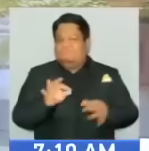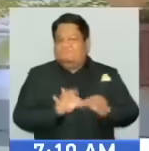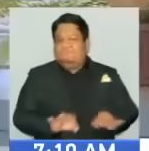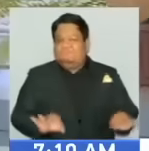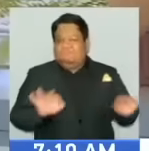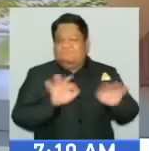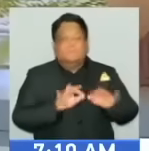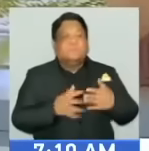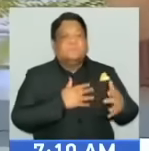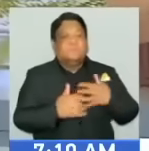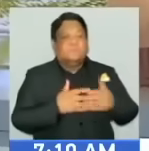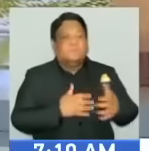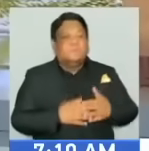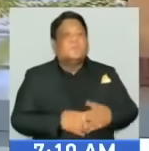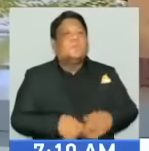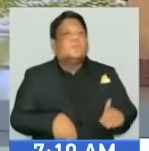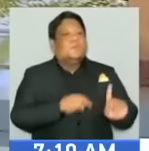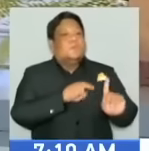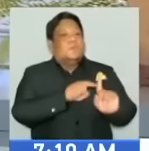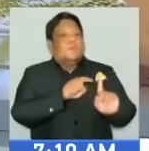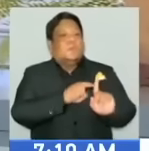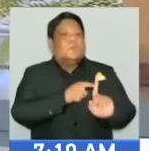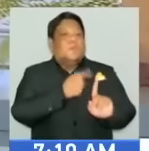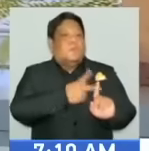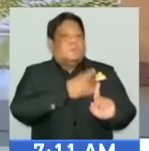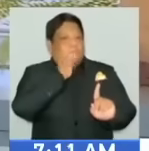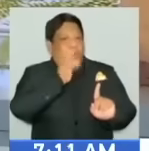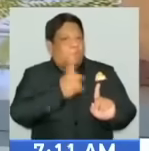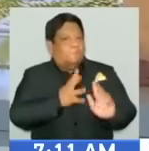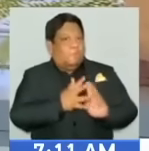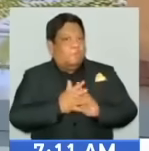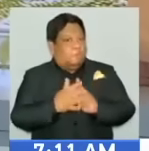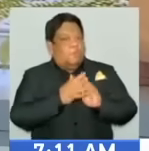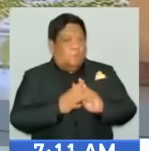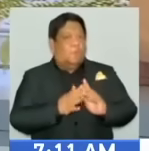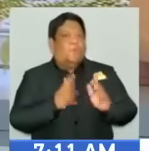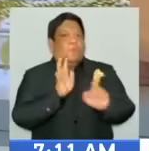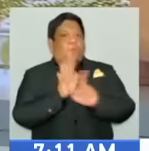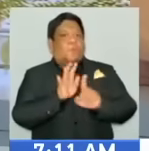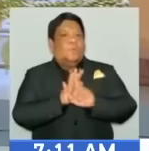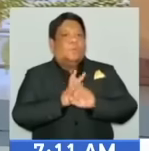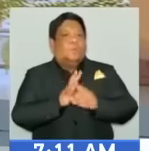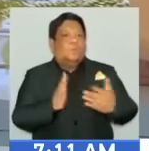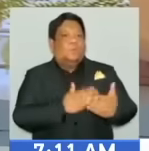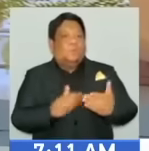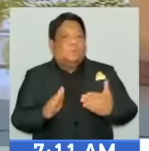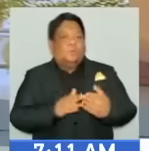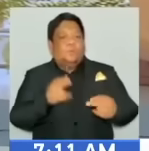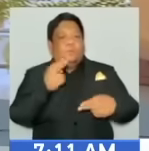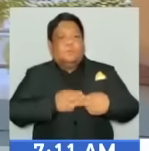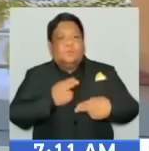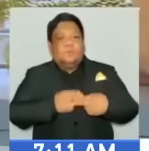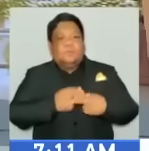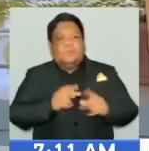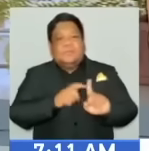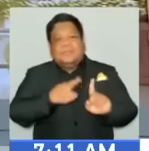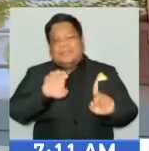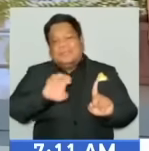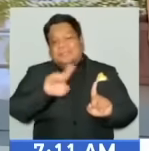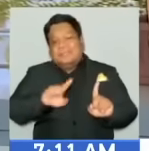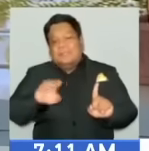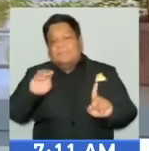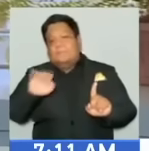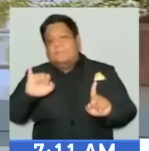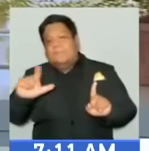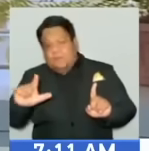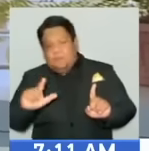nga pala ang gumagawa ng pangalan sa international music scene, yan si Panalo hitmaker Easy Mill o Ezekiel Miller. Yes